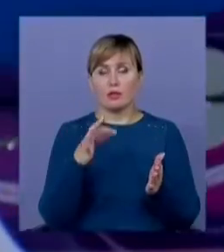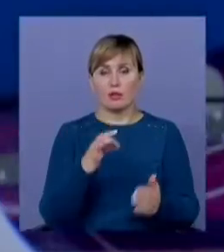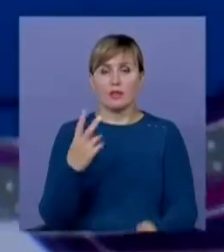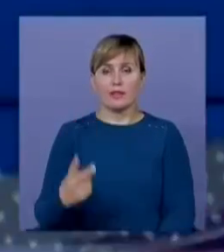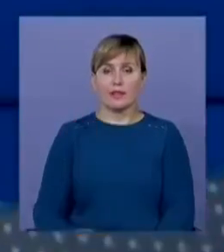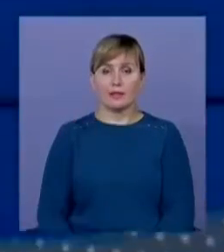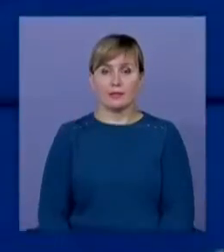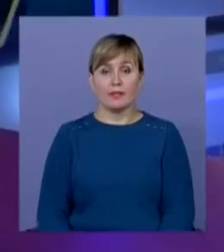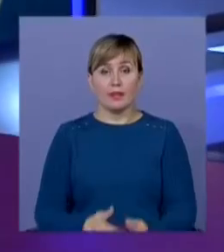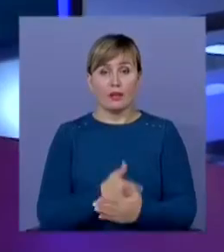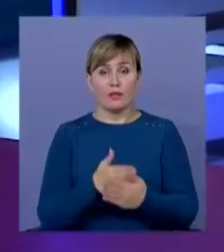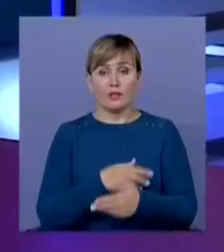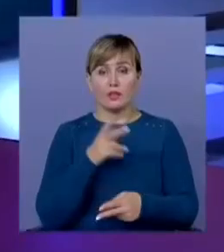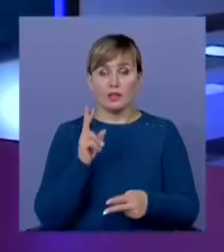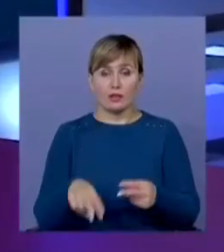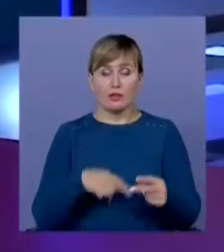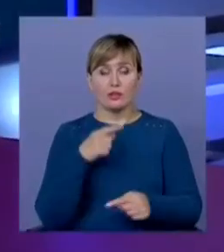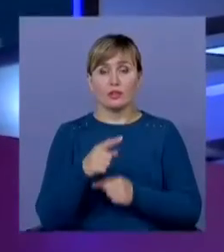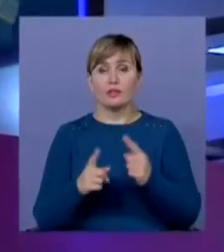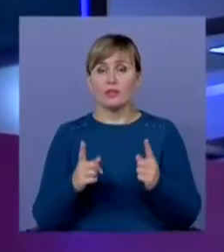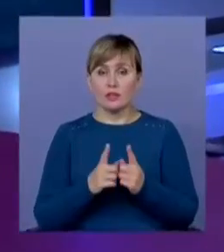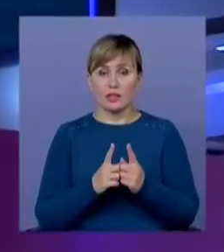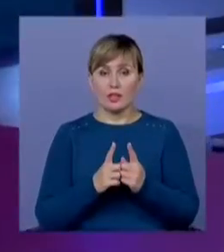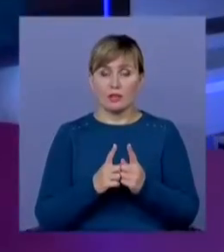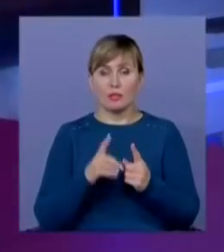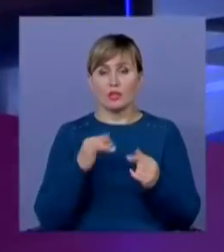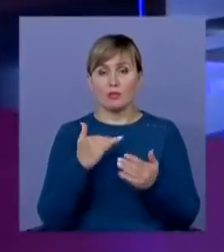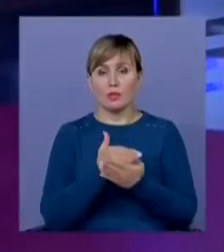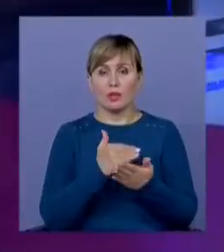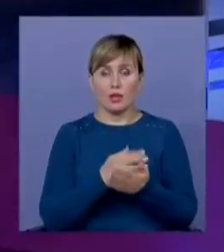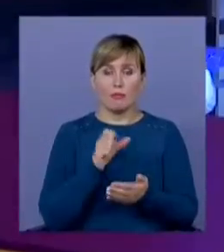8-747-750-2502. На этом наш выпуск подошел к концу. Далее не пропустите